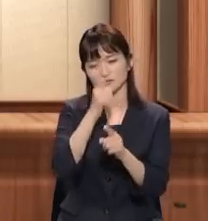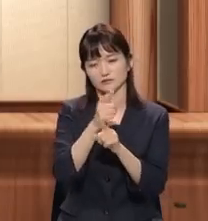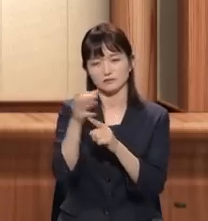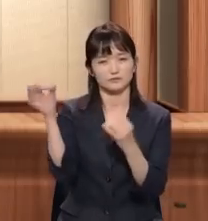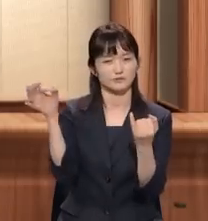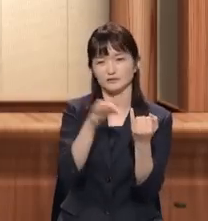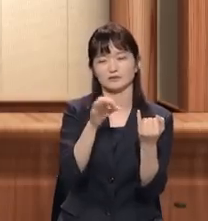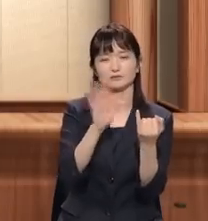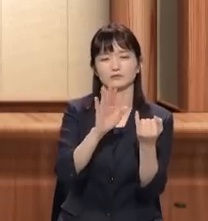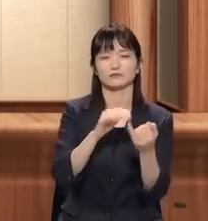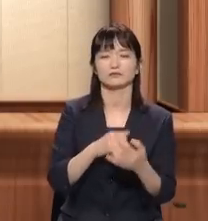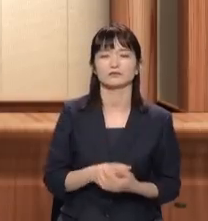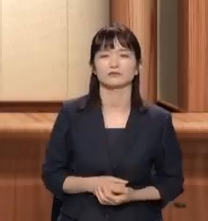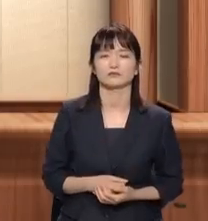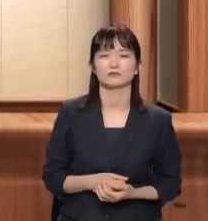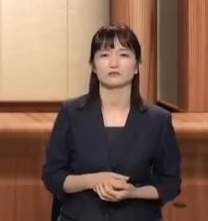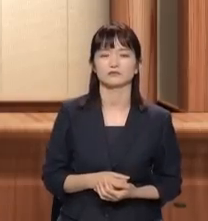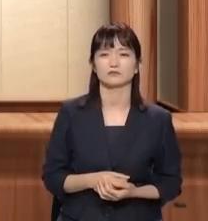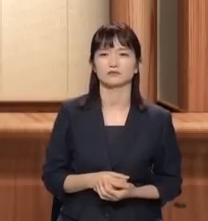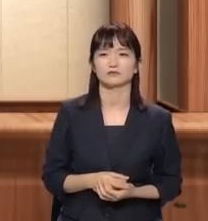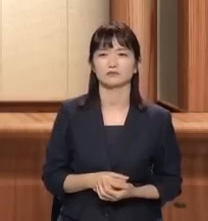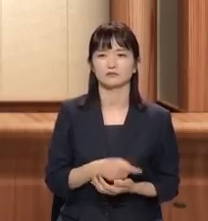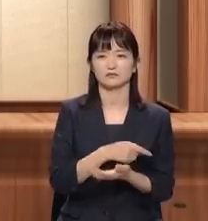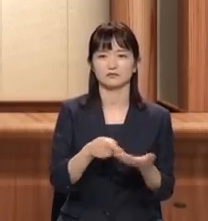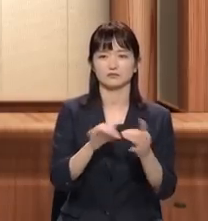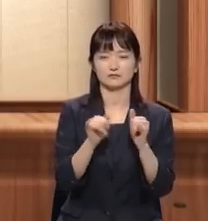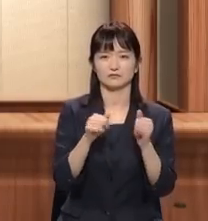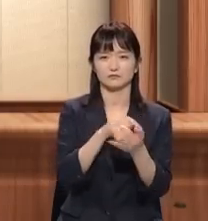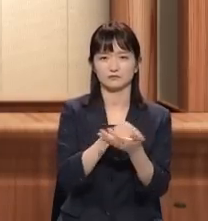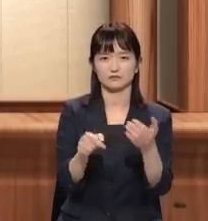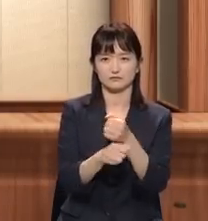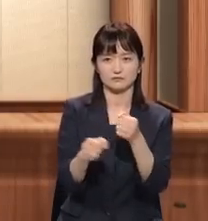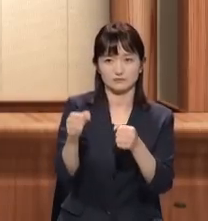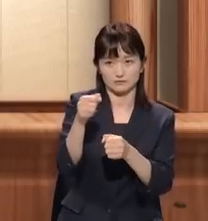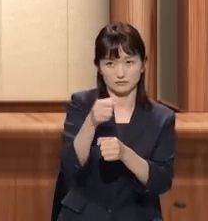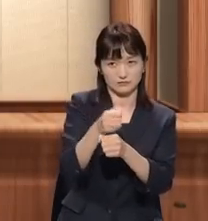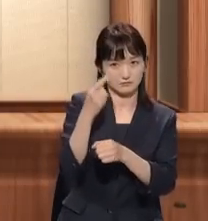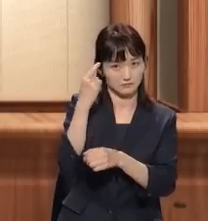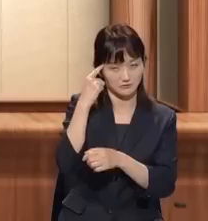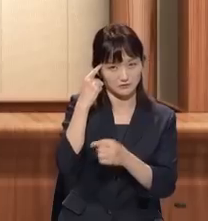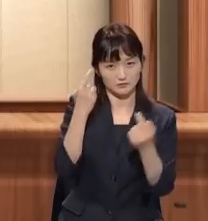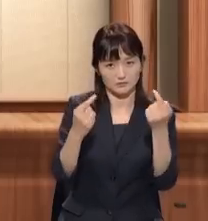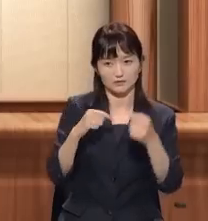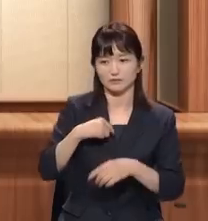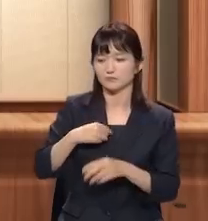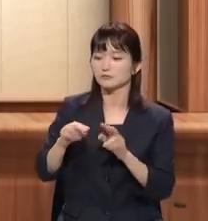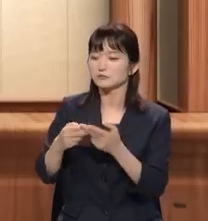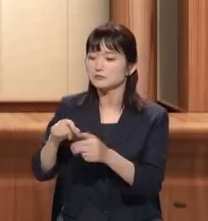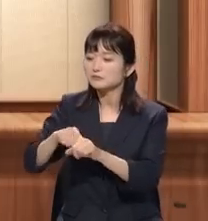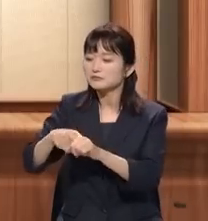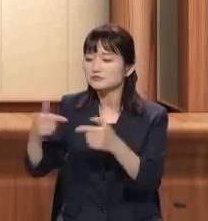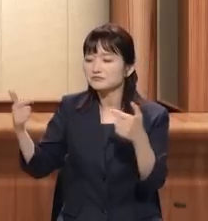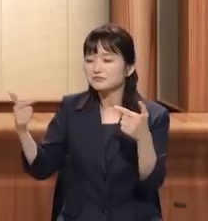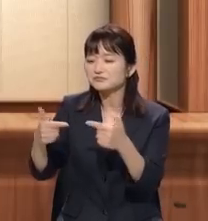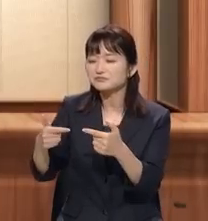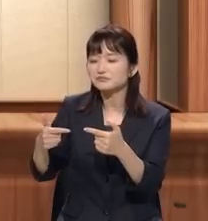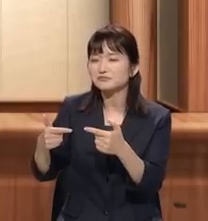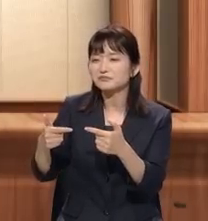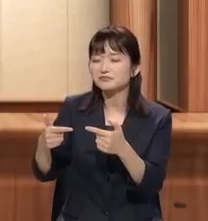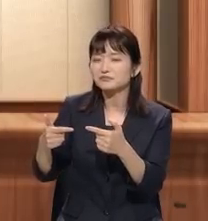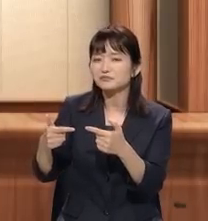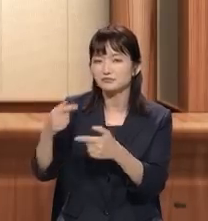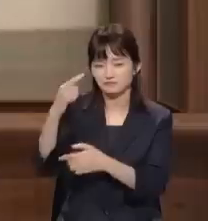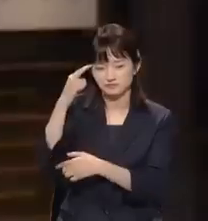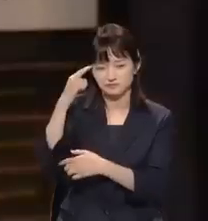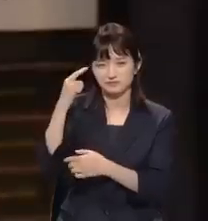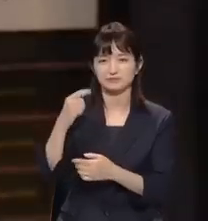않았어요 그러니까 이런 걸 보면은 피해자의 피해복을 시켜 주려는 의사보다는 본인이 처벌만 조금 줄여 보려는 그런